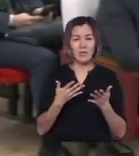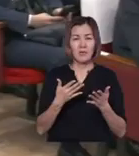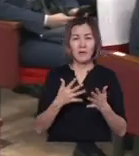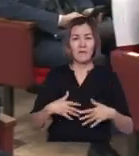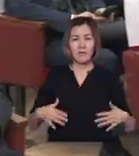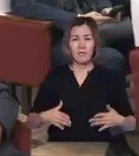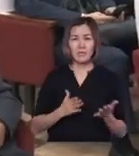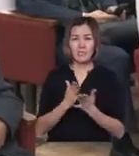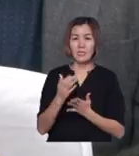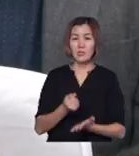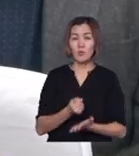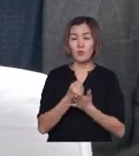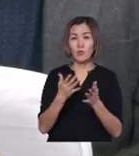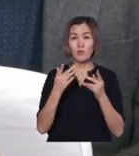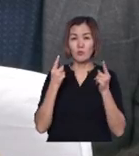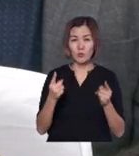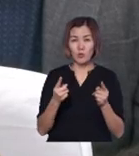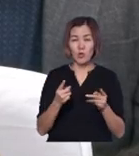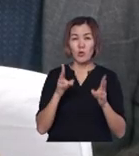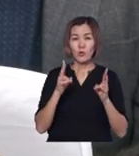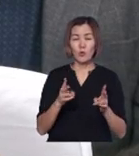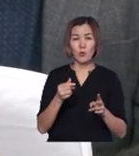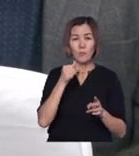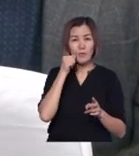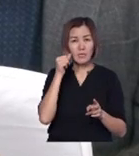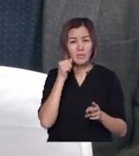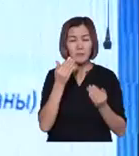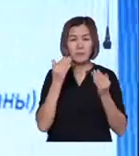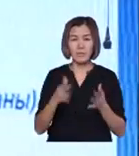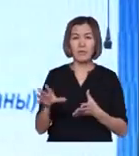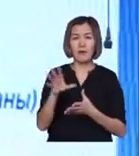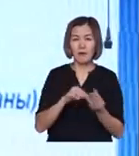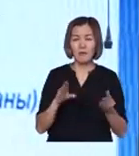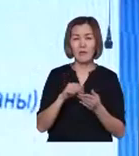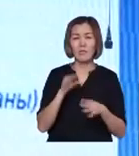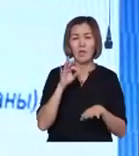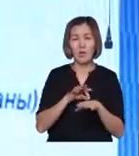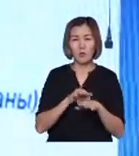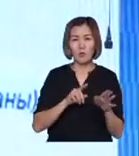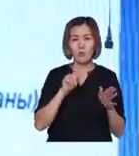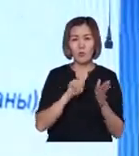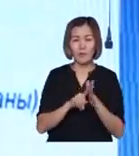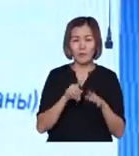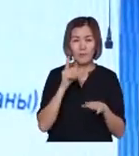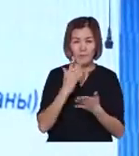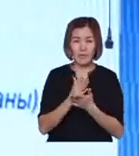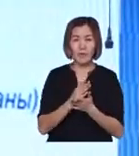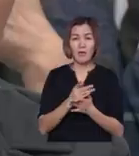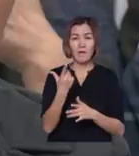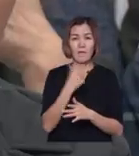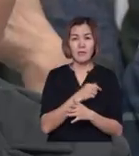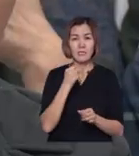саласына қолдау зор, бірақ былтырда биылда бруцеллез ошақтары тіркелді. вакцинациялау қатаң бақылануын талап